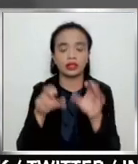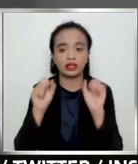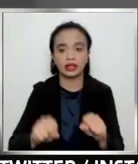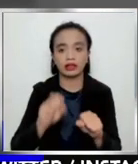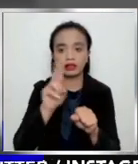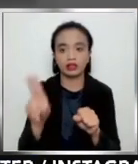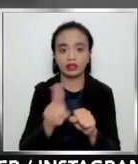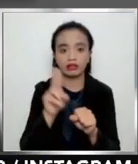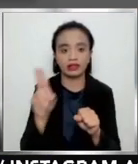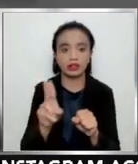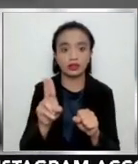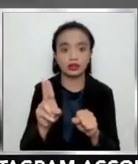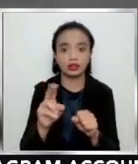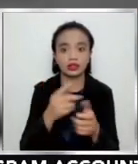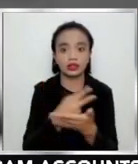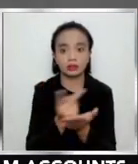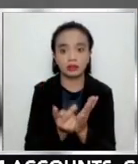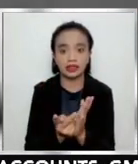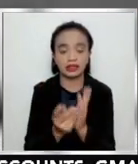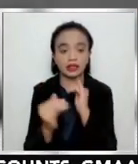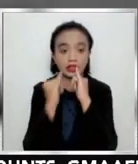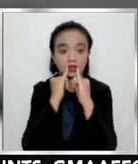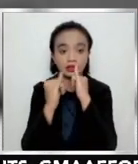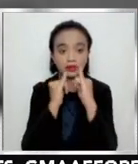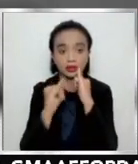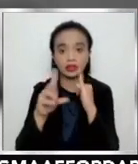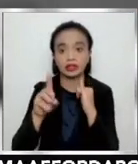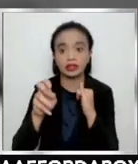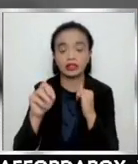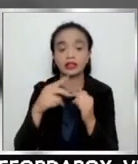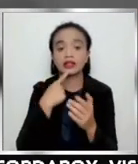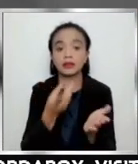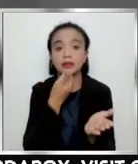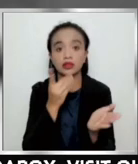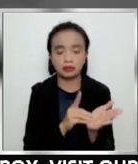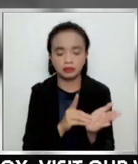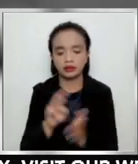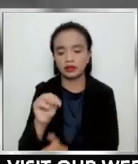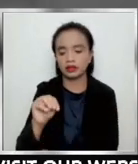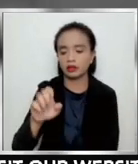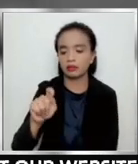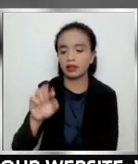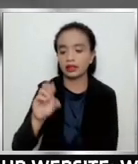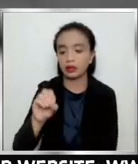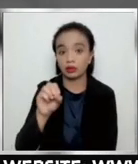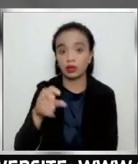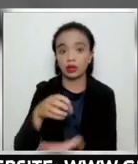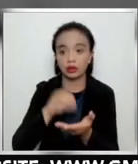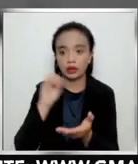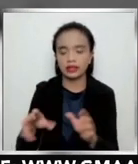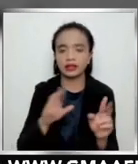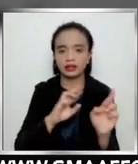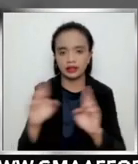sa DNREMB. Batay sa dokumento, handa ang Metro Waste na mag-comply at sumunod sa mga